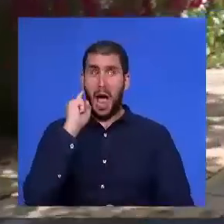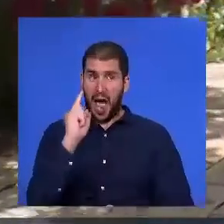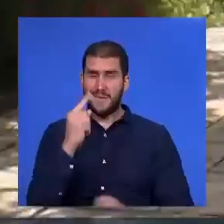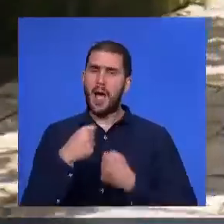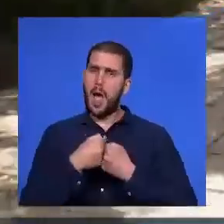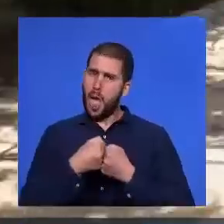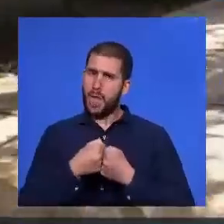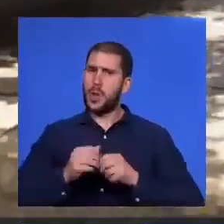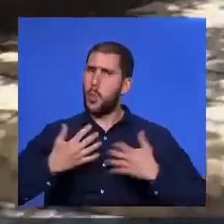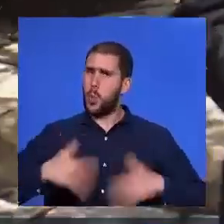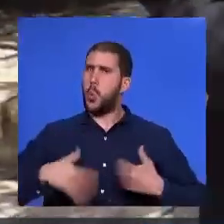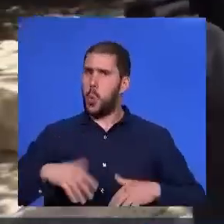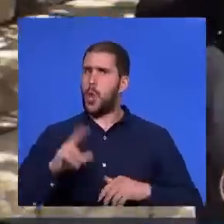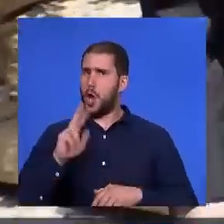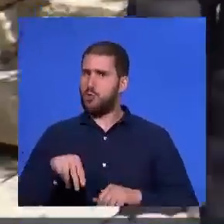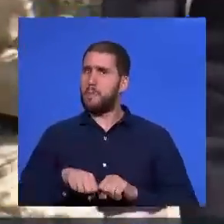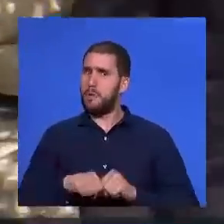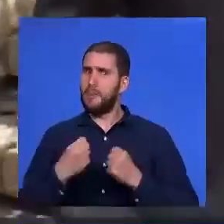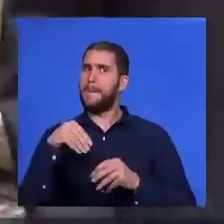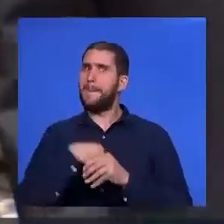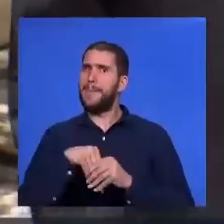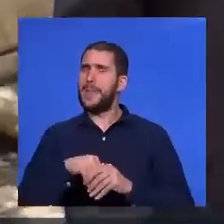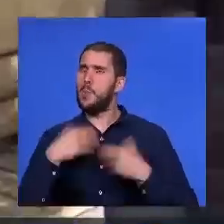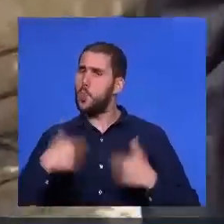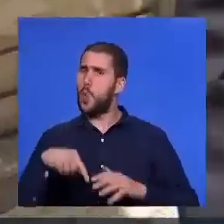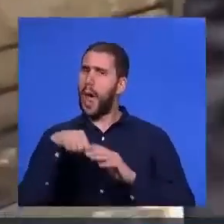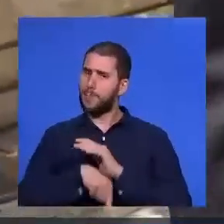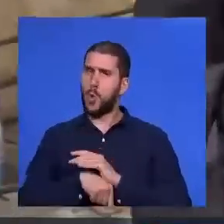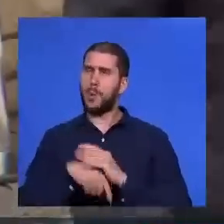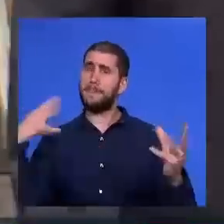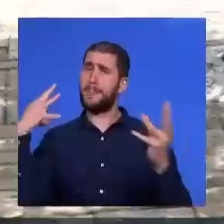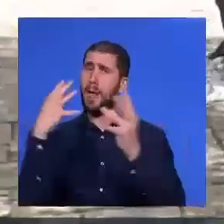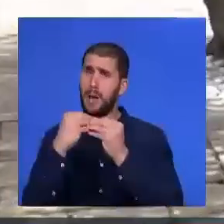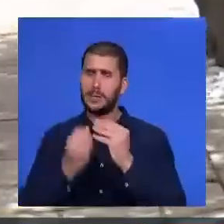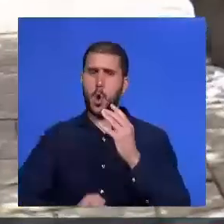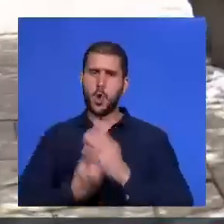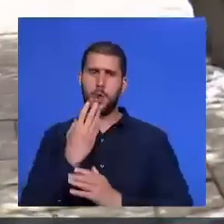היום, הייתי אומר, במשבר הפנימי הכי עמוק שהיה לה מאז קום המדינה.